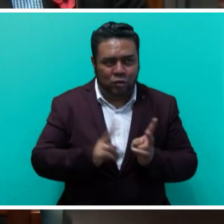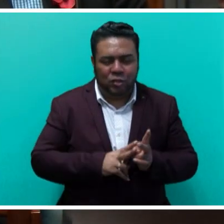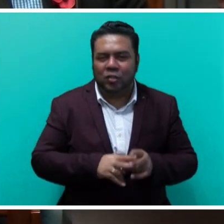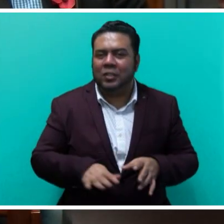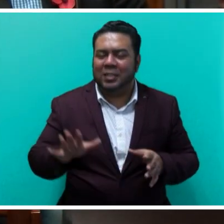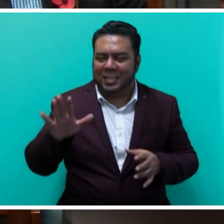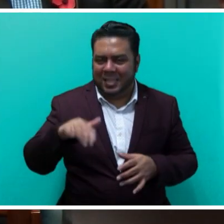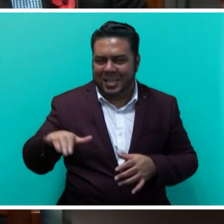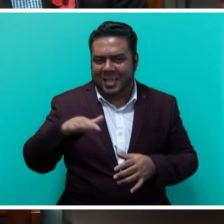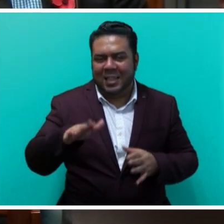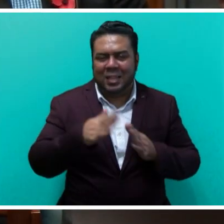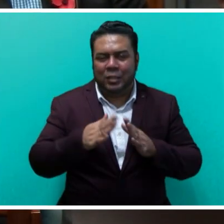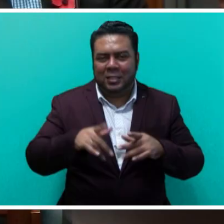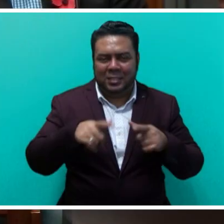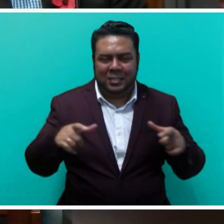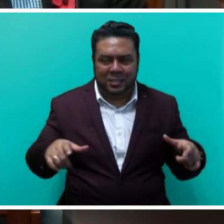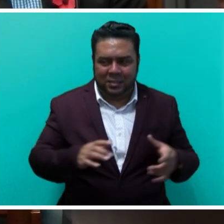vakadadaka